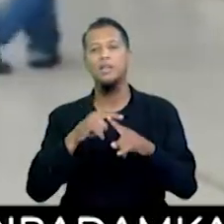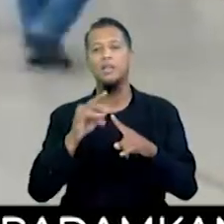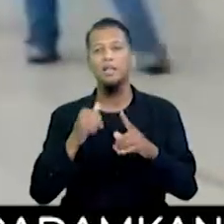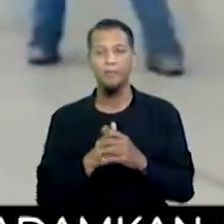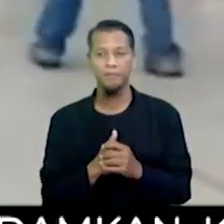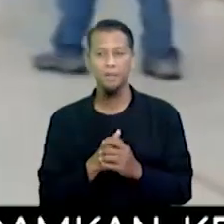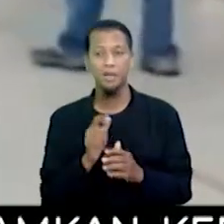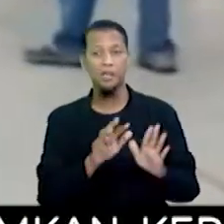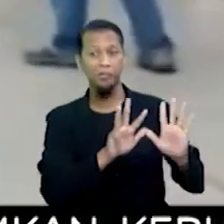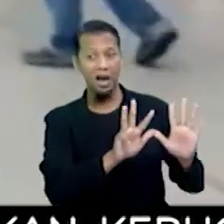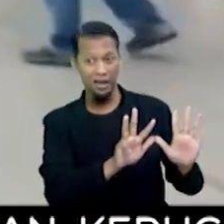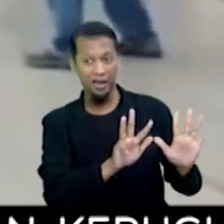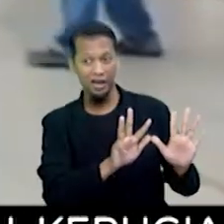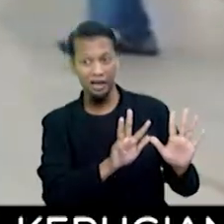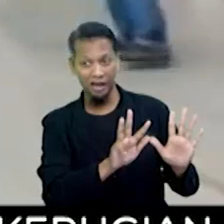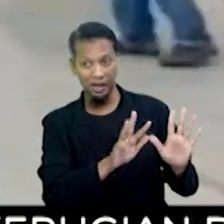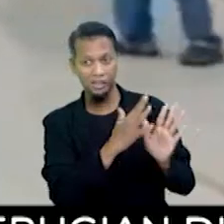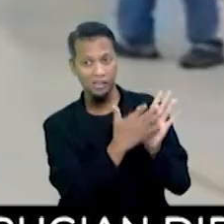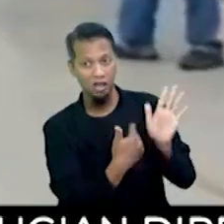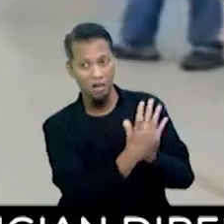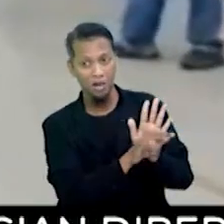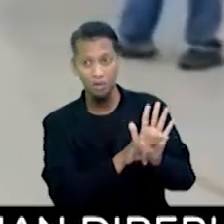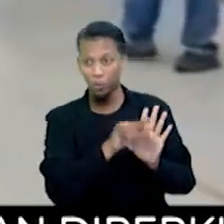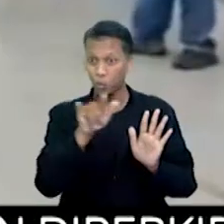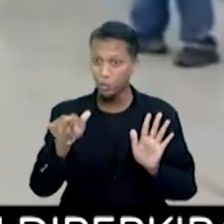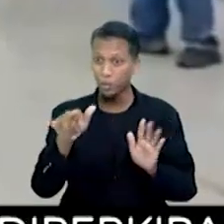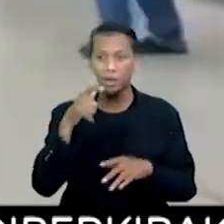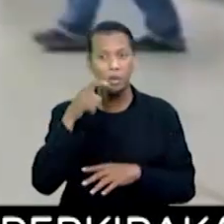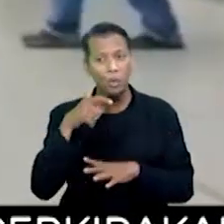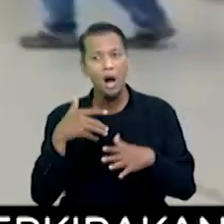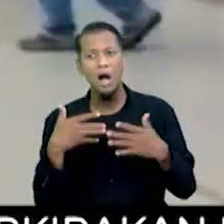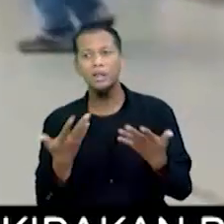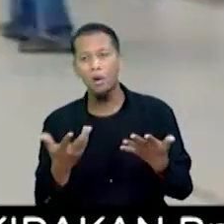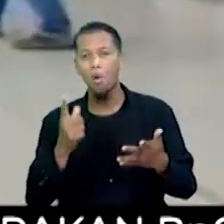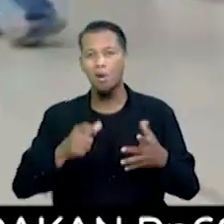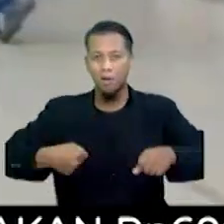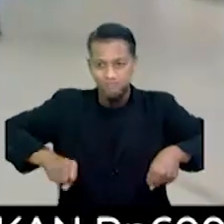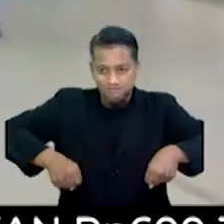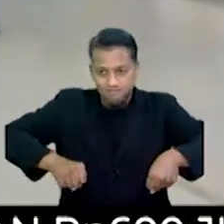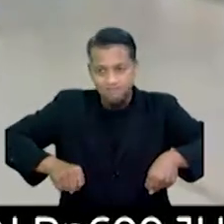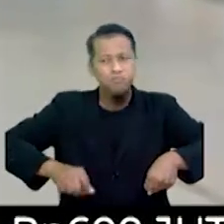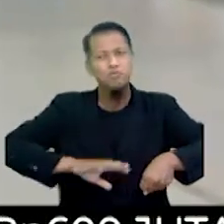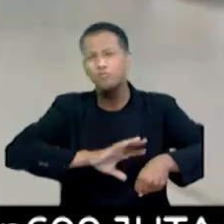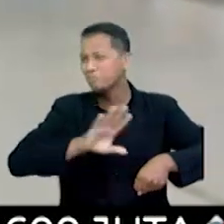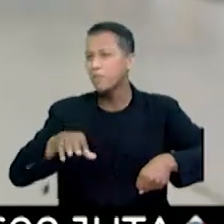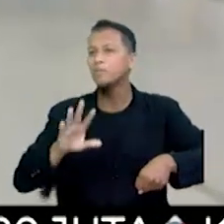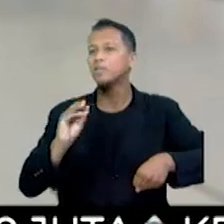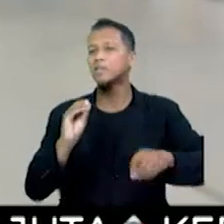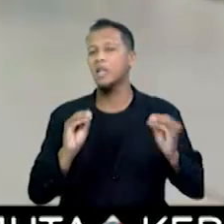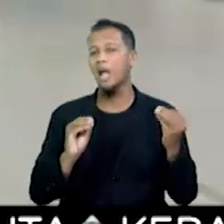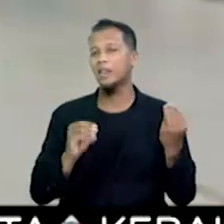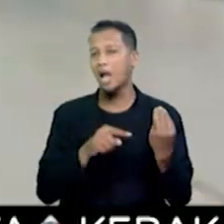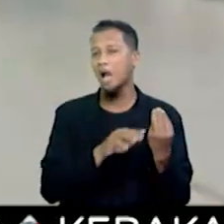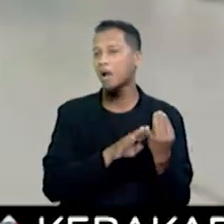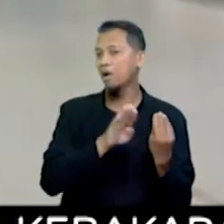yang nanti membawa tim pembalap maupun kru balap dari MotoGP Mandalika dari Jakarta semua. Jadi semua 9 penerbangan itu berangkat